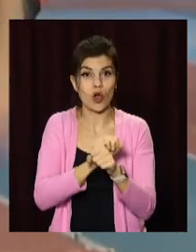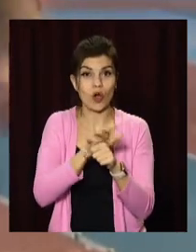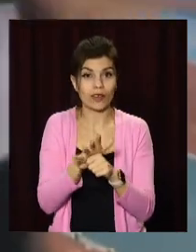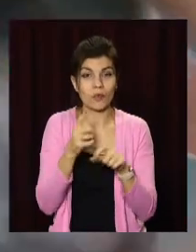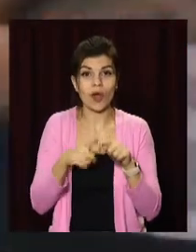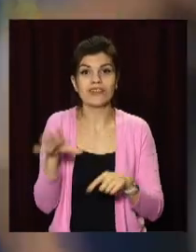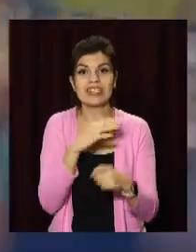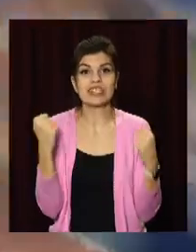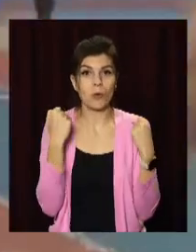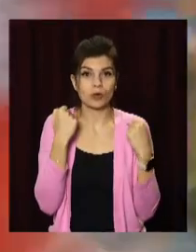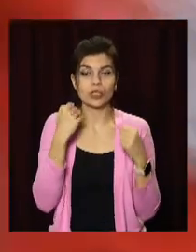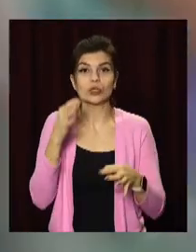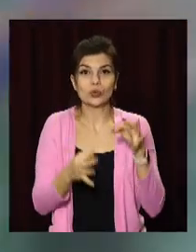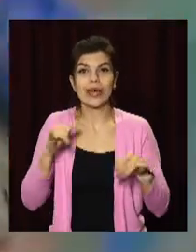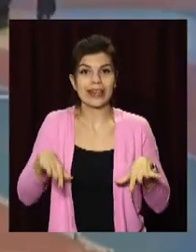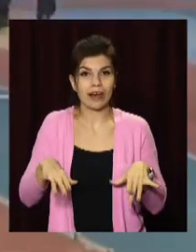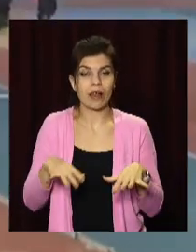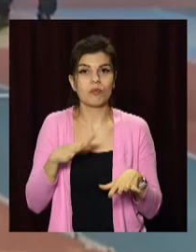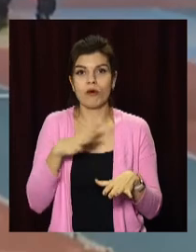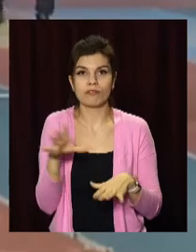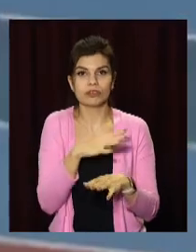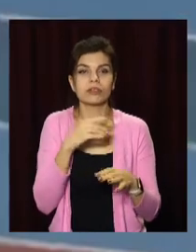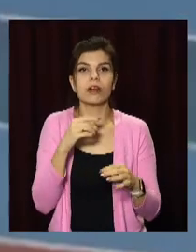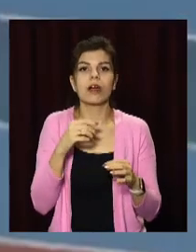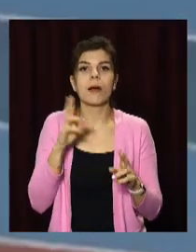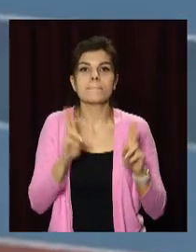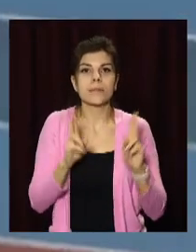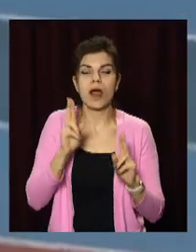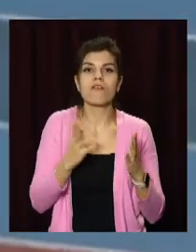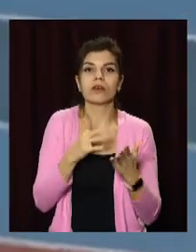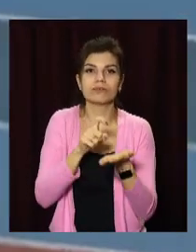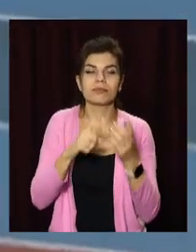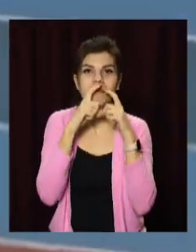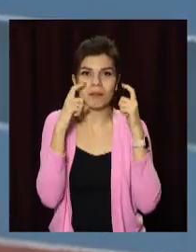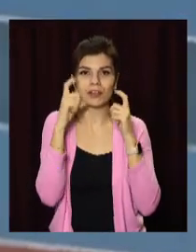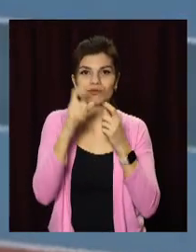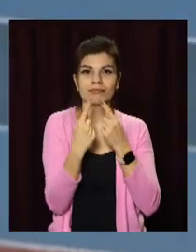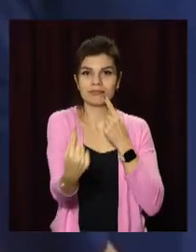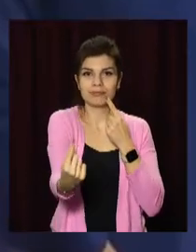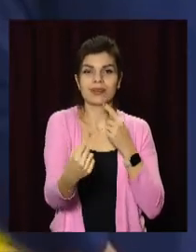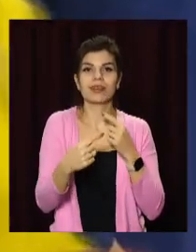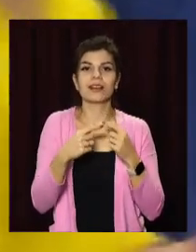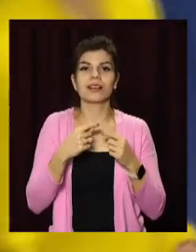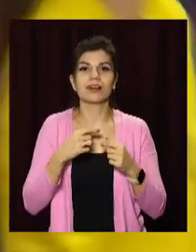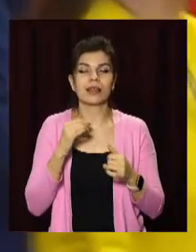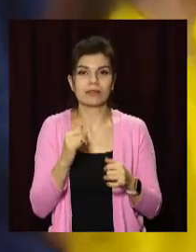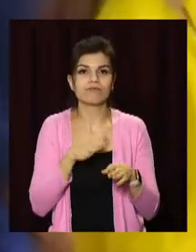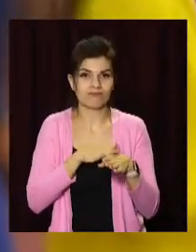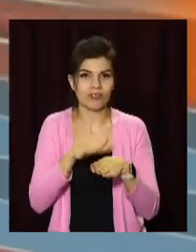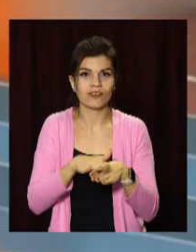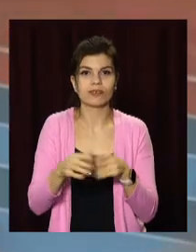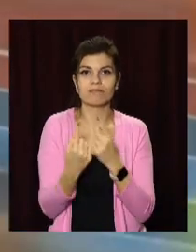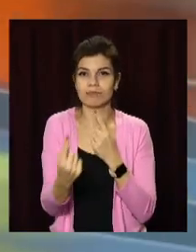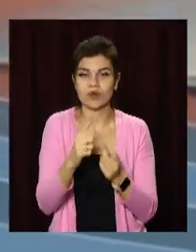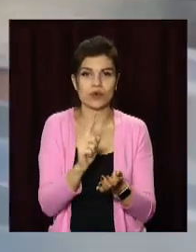всі спортсмени, судді та тренери дотримувалися встановлених протиепідемічних правил. В приміщенні перебували в масках і дотримувалися дистанції,